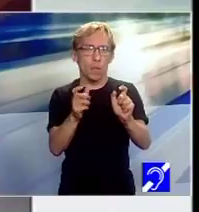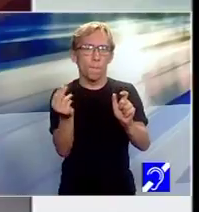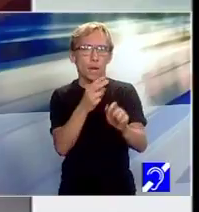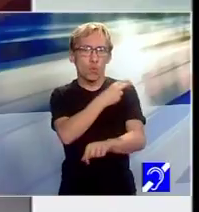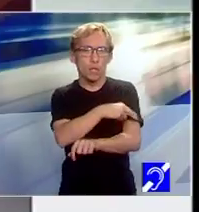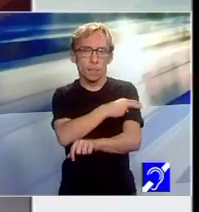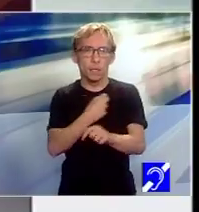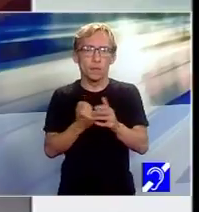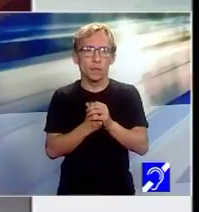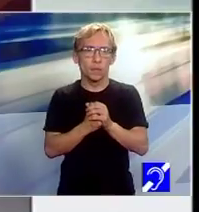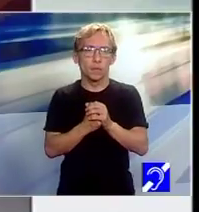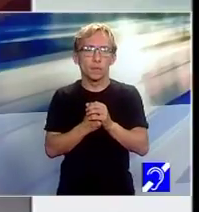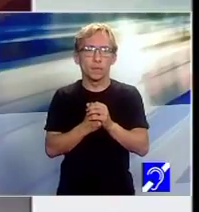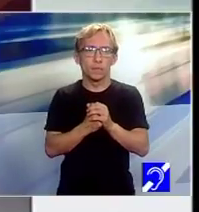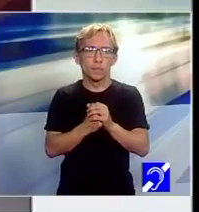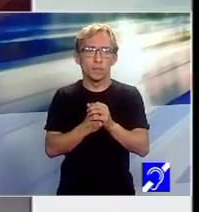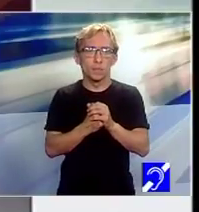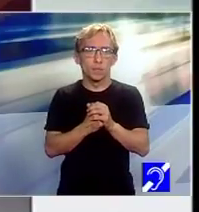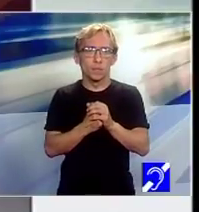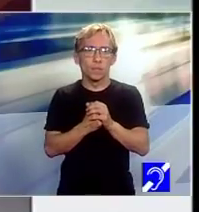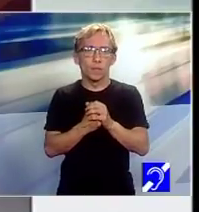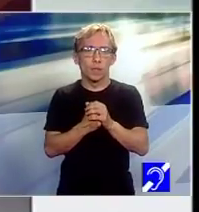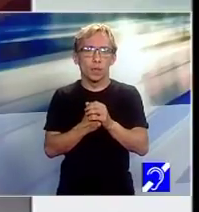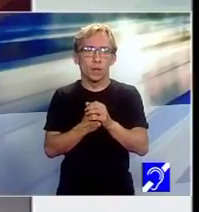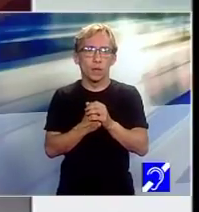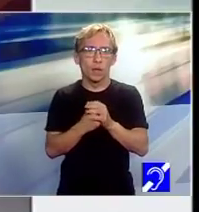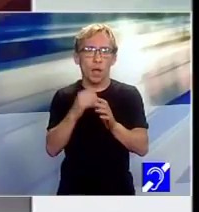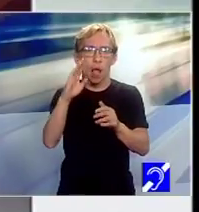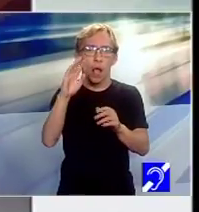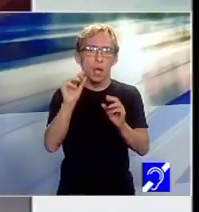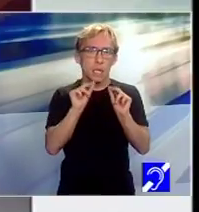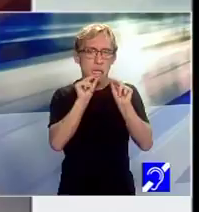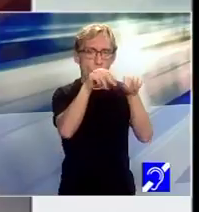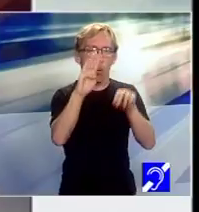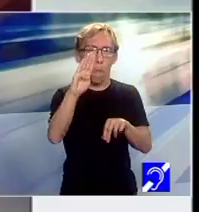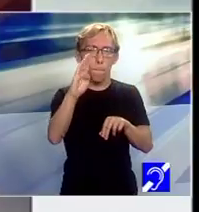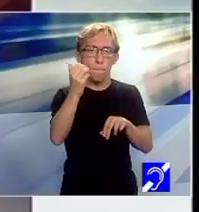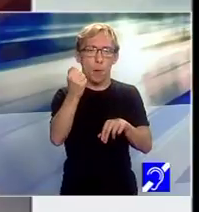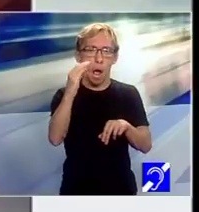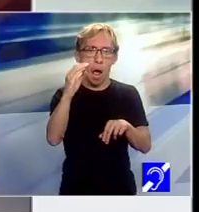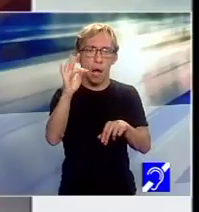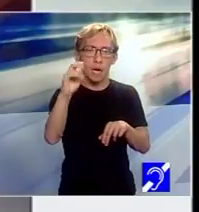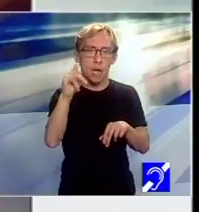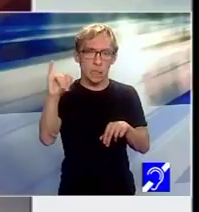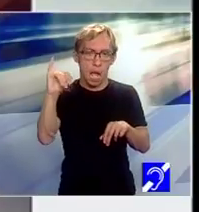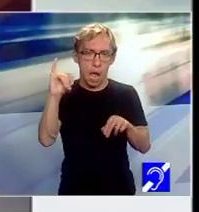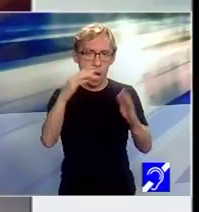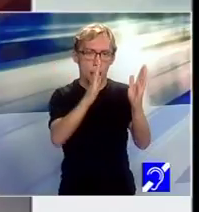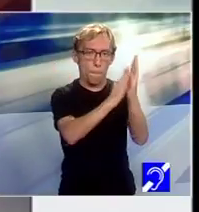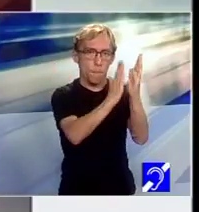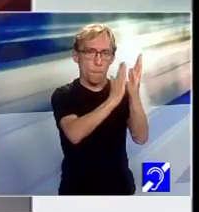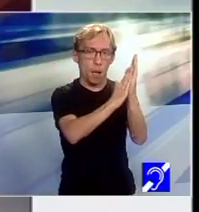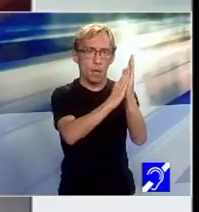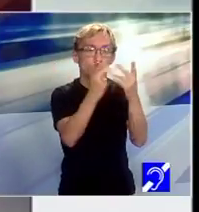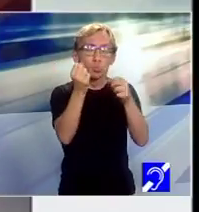fost însămânțat cu tot felul de bacterii, iar după 24 de ore când i s-au luat probe de pe el, el